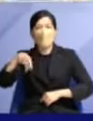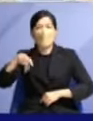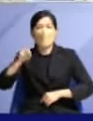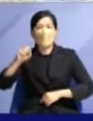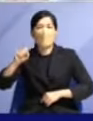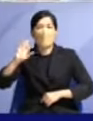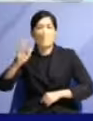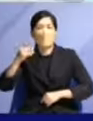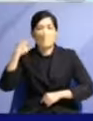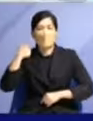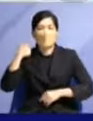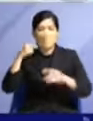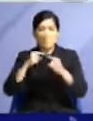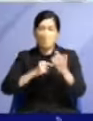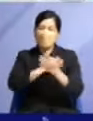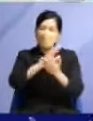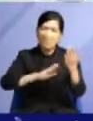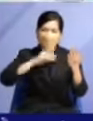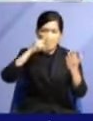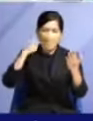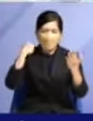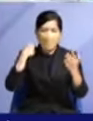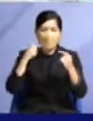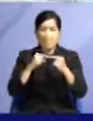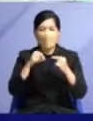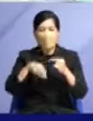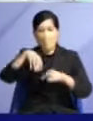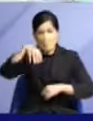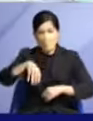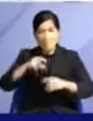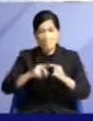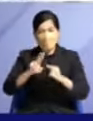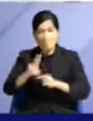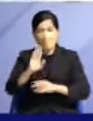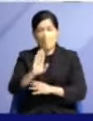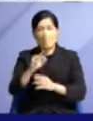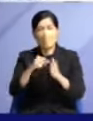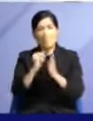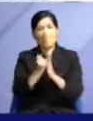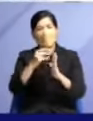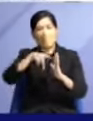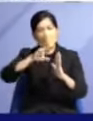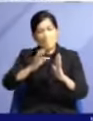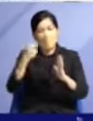ศค่ะที่สปสช.เขต2พิษณุโลกนะคะหรือหมายเลขโทรศัพท์